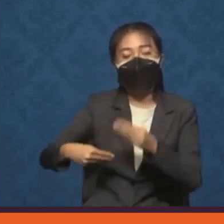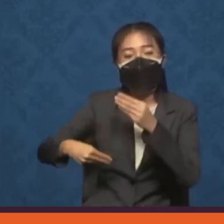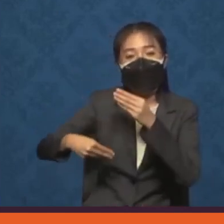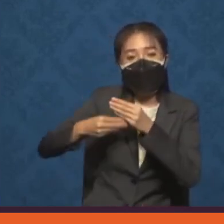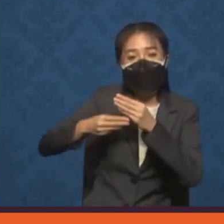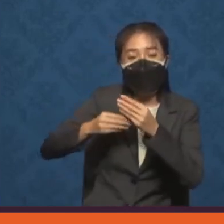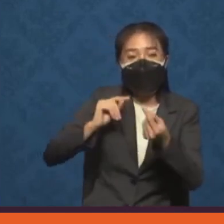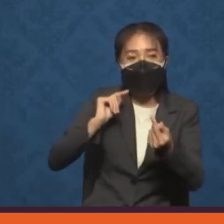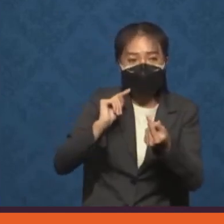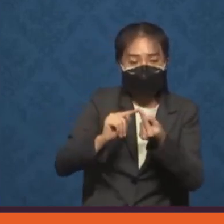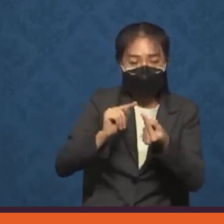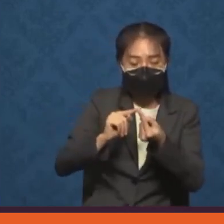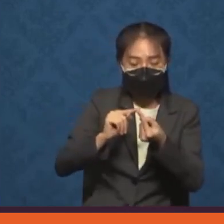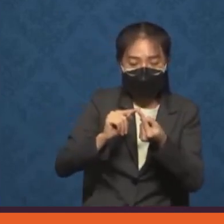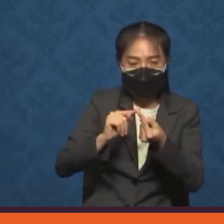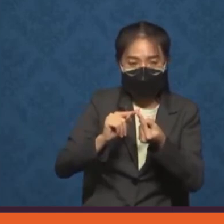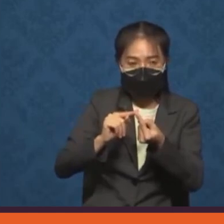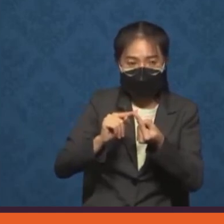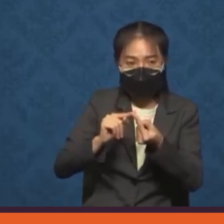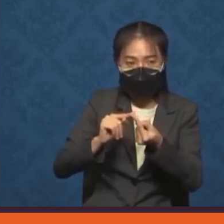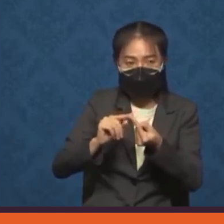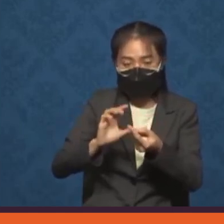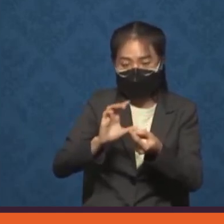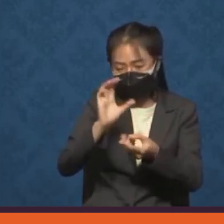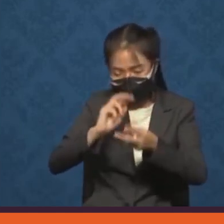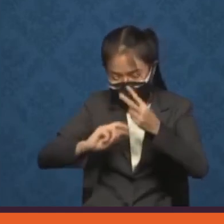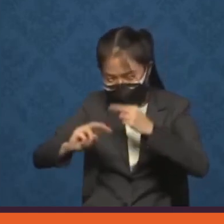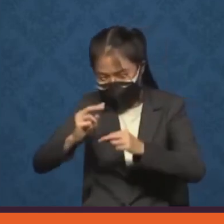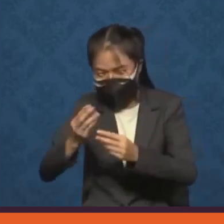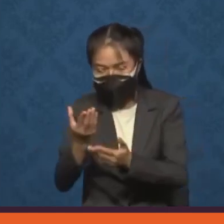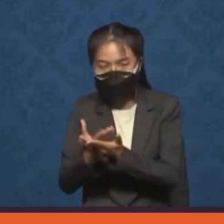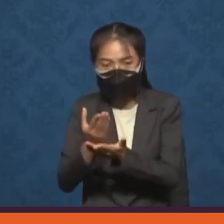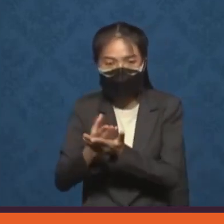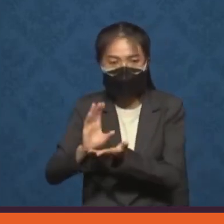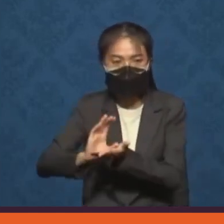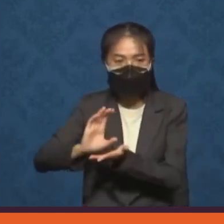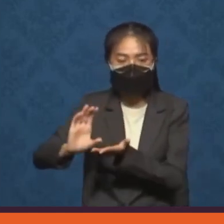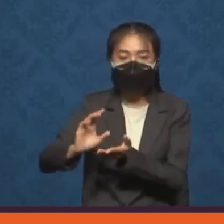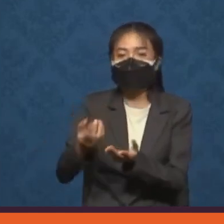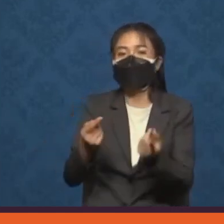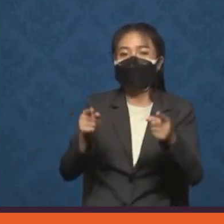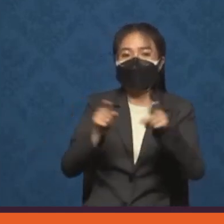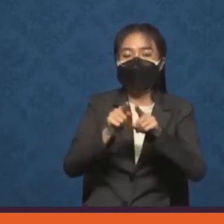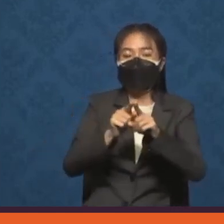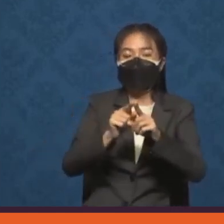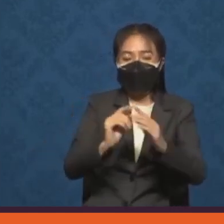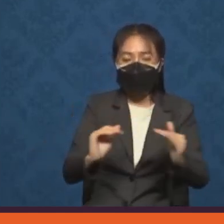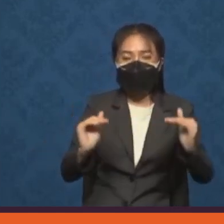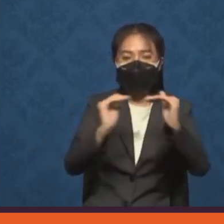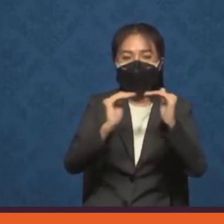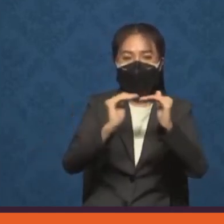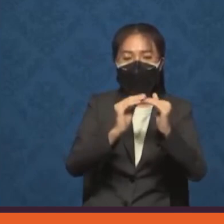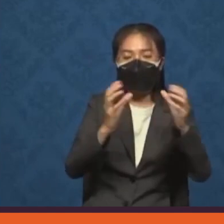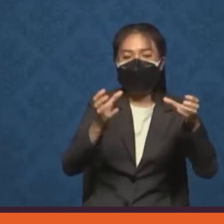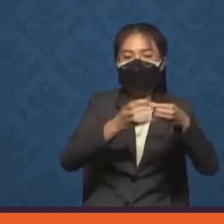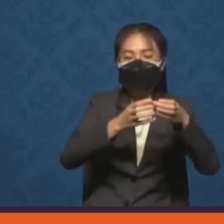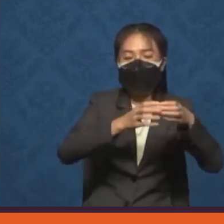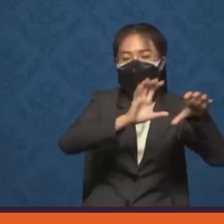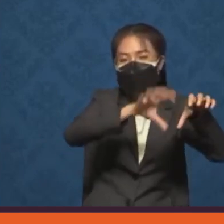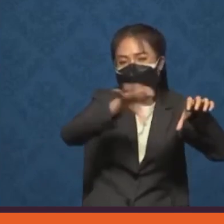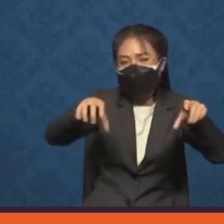บบศาลและองค์กรอิสระทำไมทำเหมือนองค์กรอื่นไม่ได้แล้วถ้าทำแบบนี้เราจะไม่เรียกว่าแทรกแซงนิติบัญญัติและแทรกแซงบริห